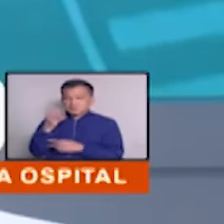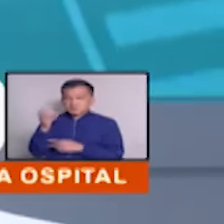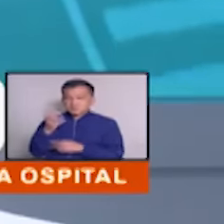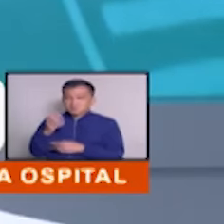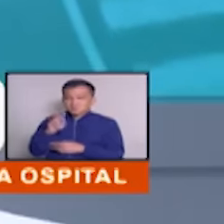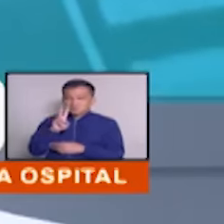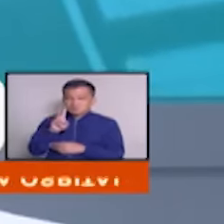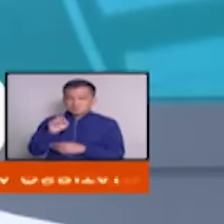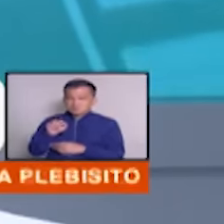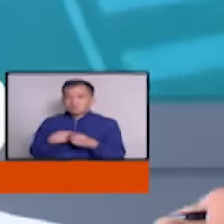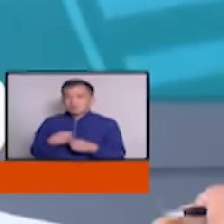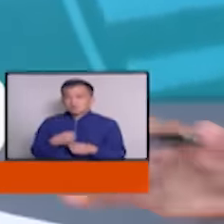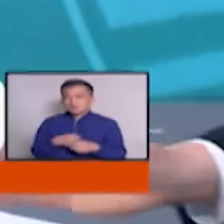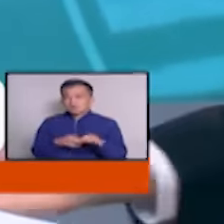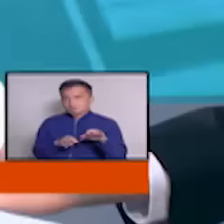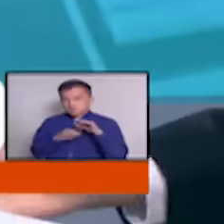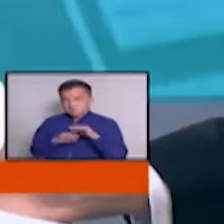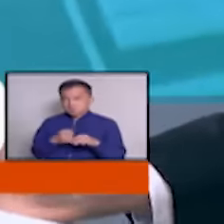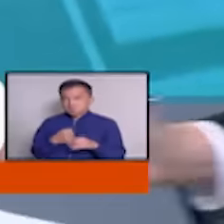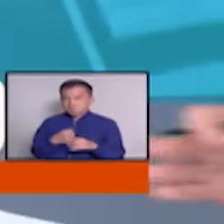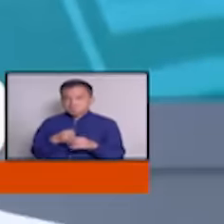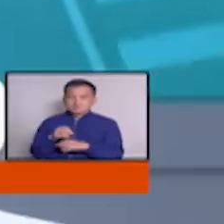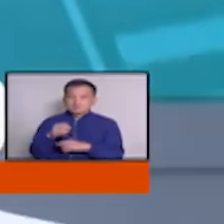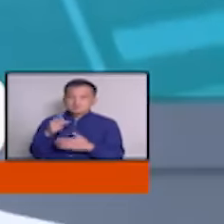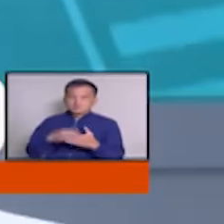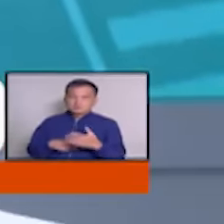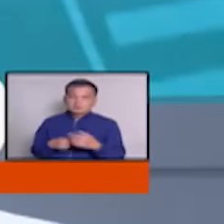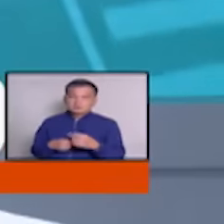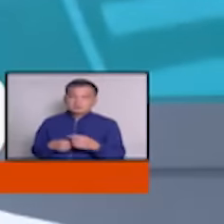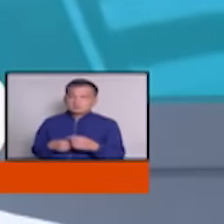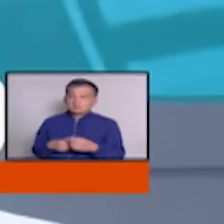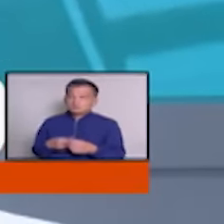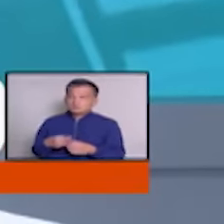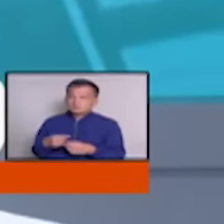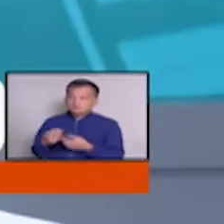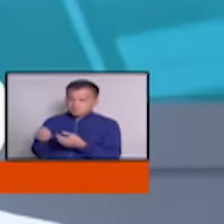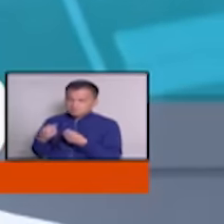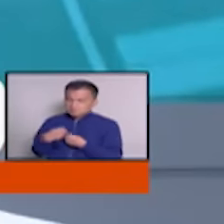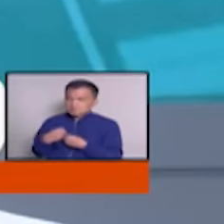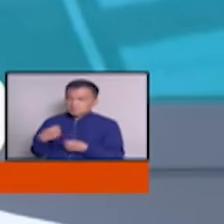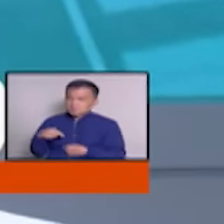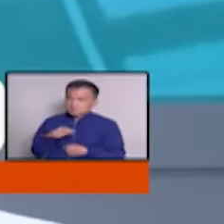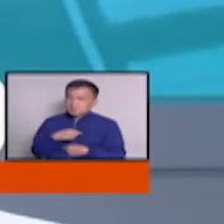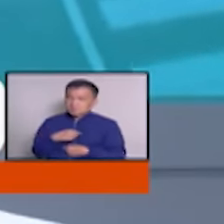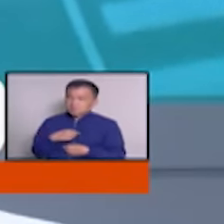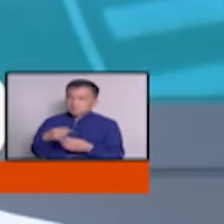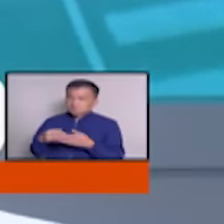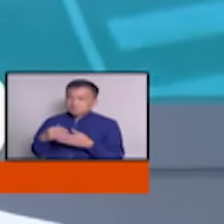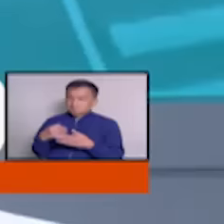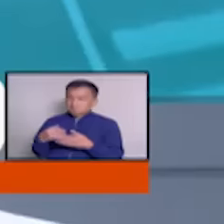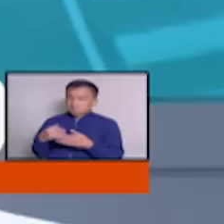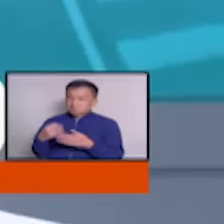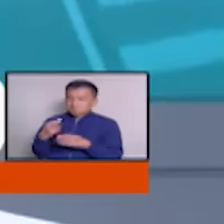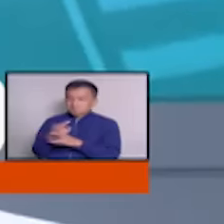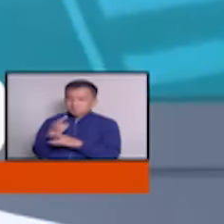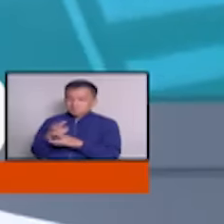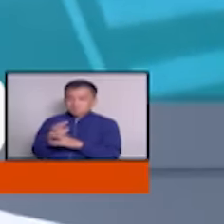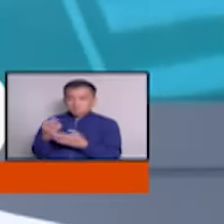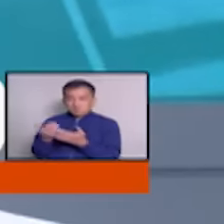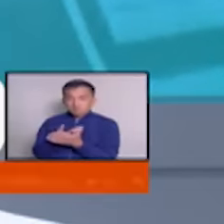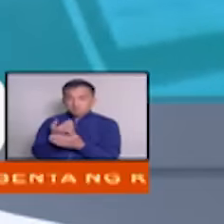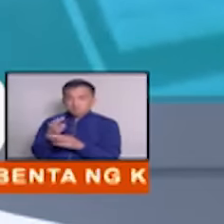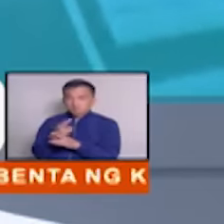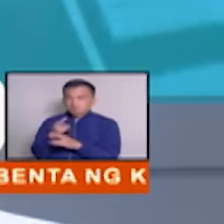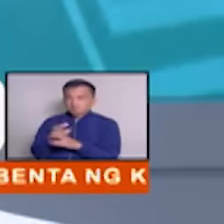na 2.8 million. Paano kung overpriced yun? Kasi, sir, nung binigay yun sa amin, bagong regular lang po kami, so wala